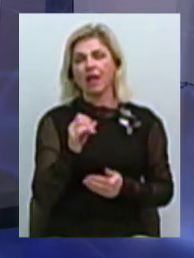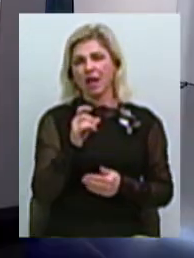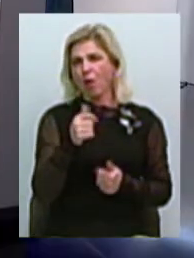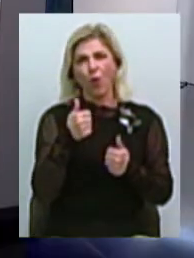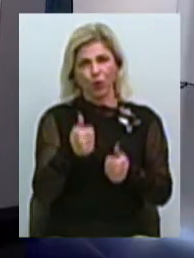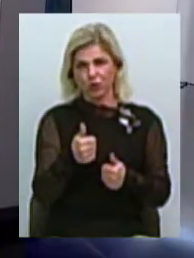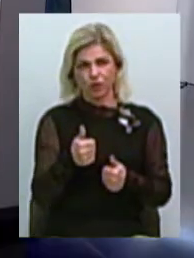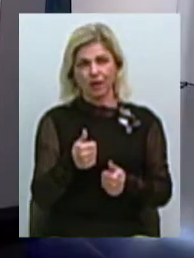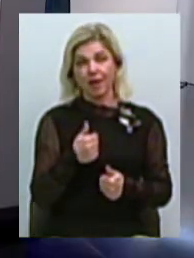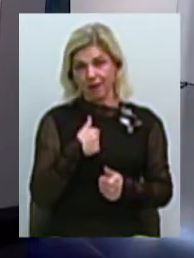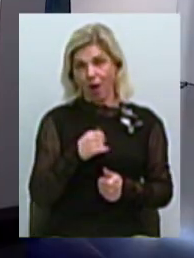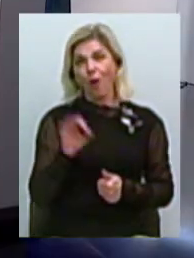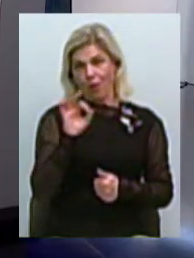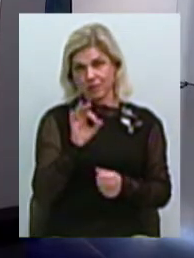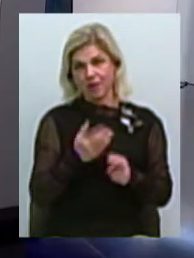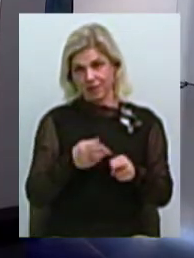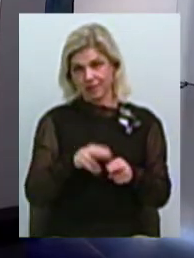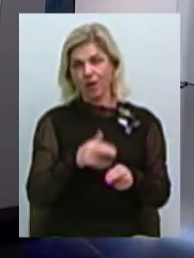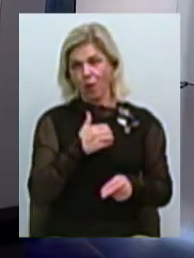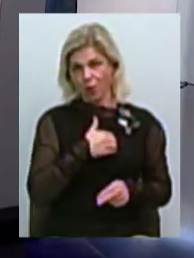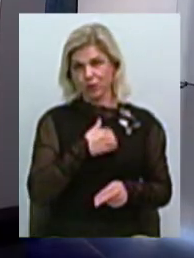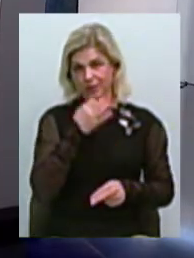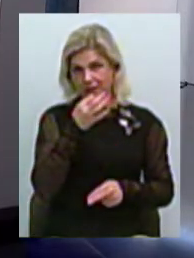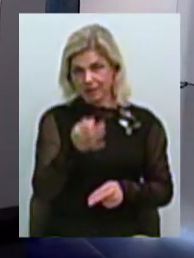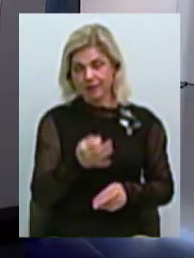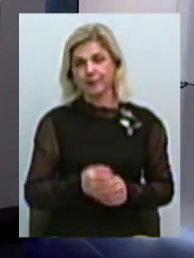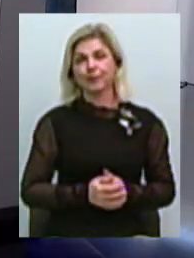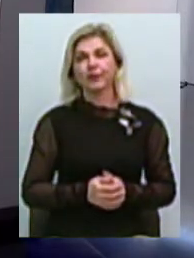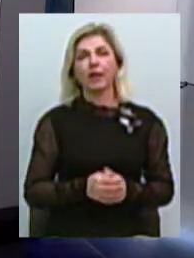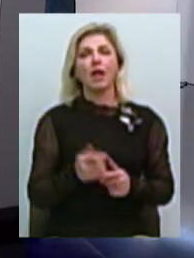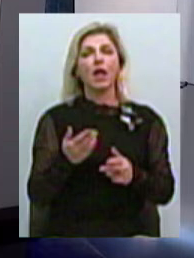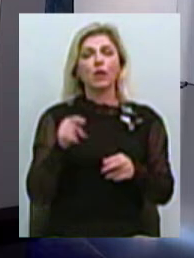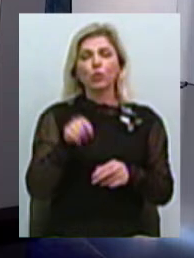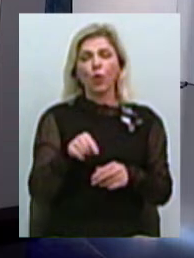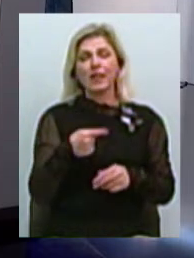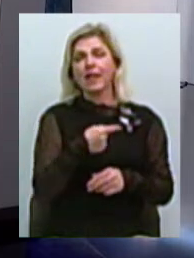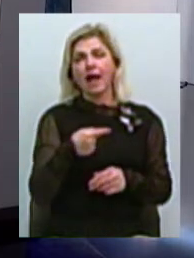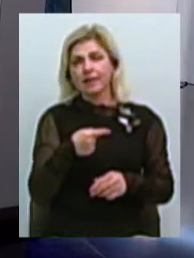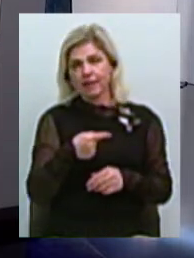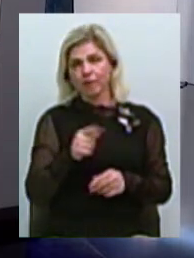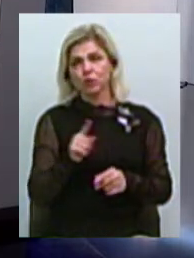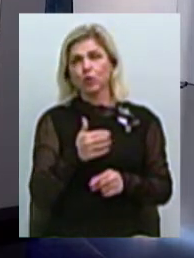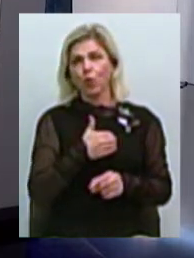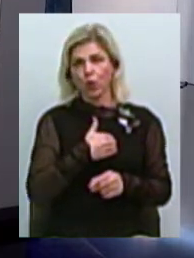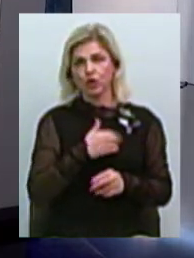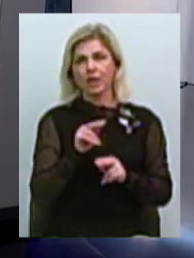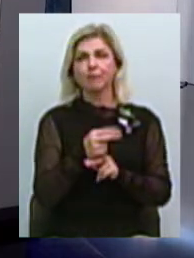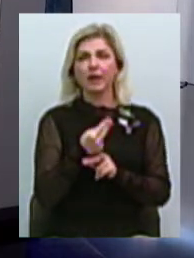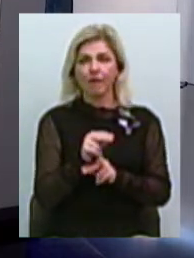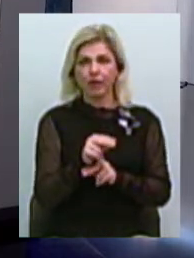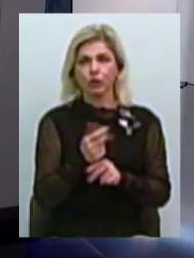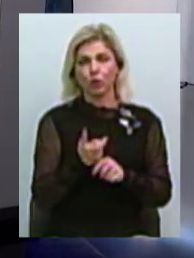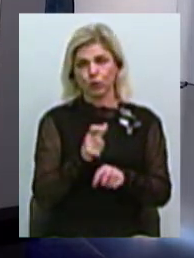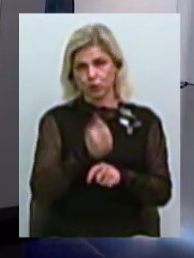моментами. Я ж про це так, і так, ви це зрозуміли. Угу. Але от той негатив, можливо, який хочуть виправити, ми